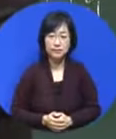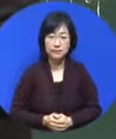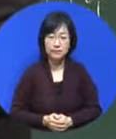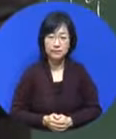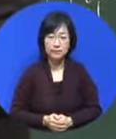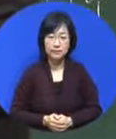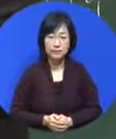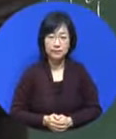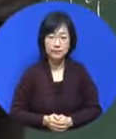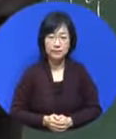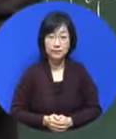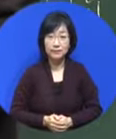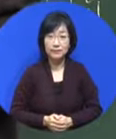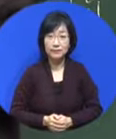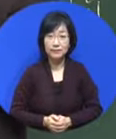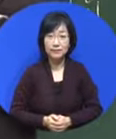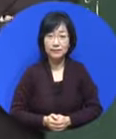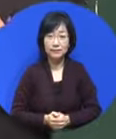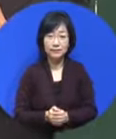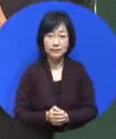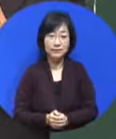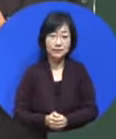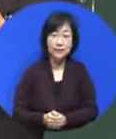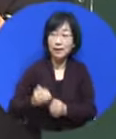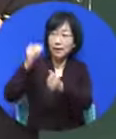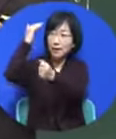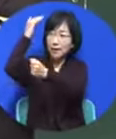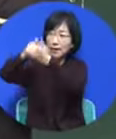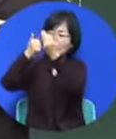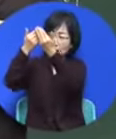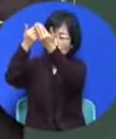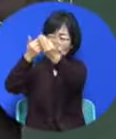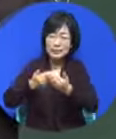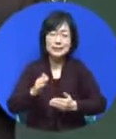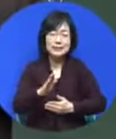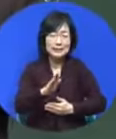없 참된 하나님의 축복을